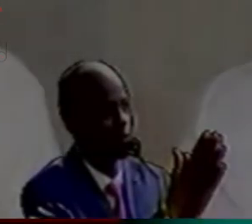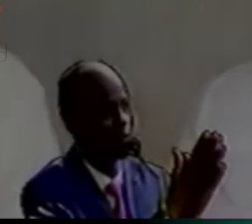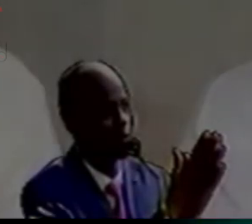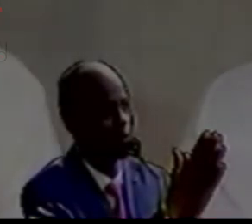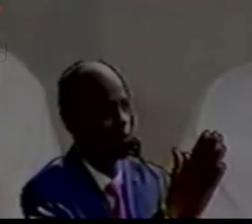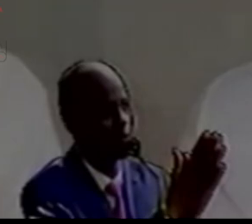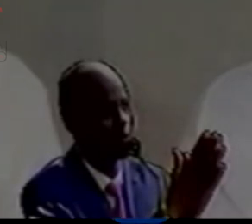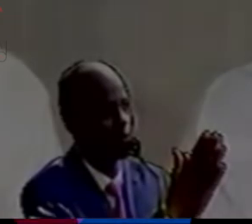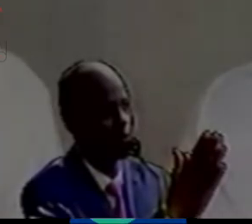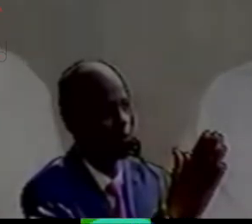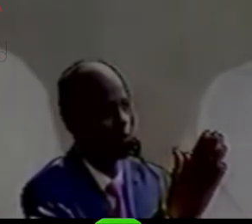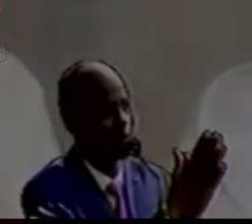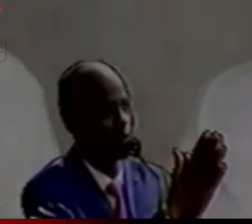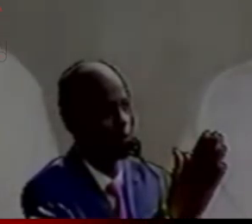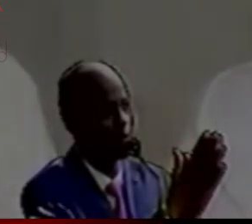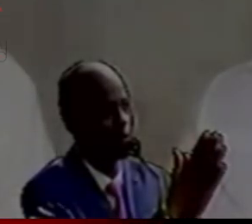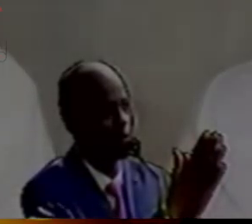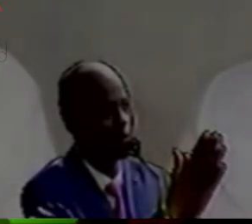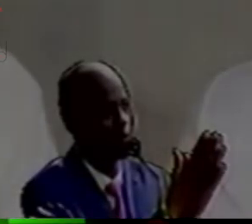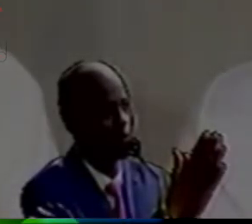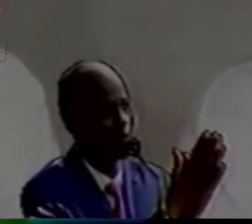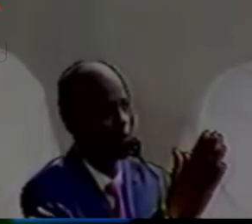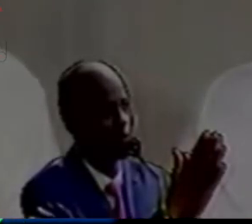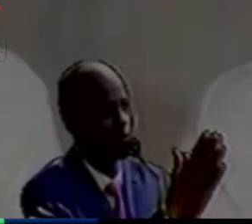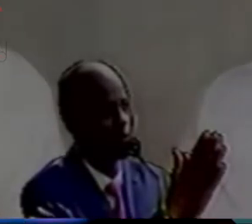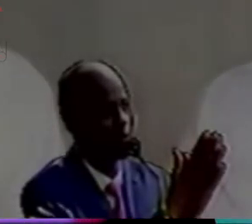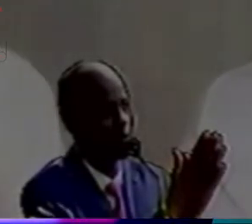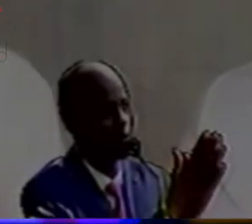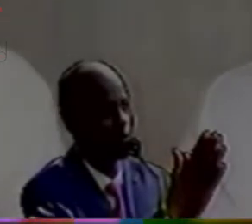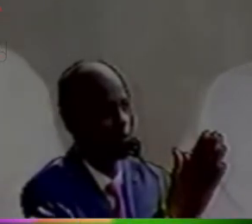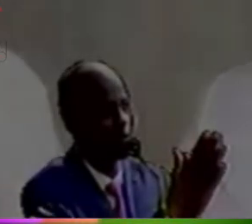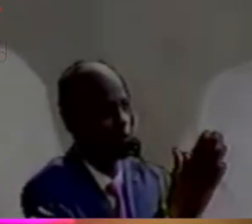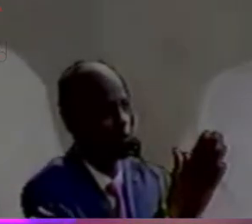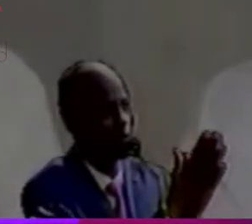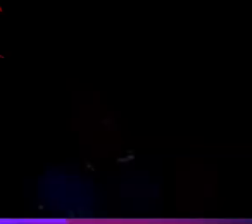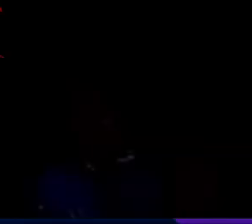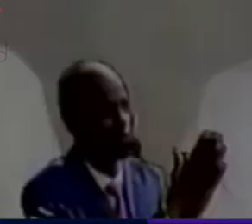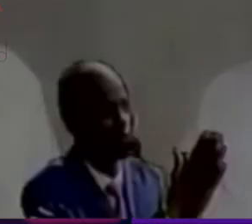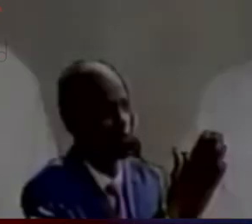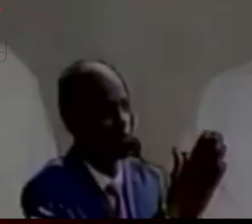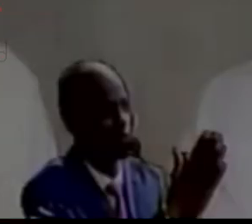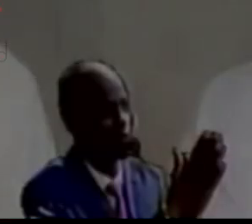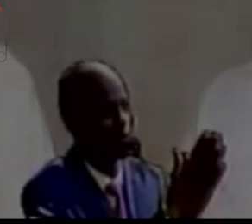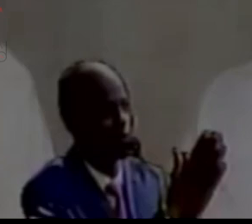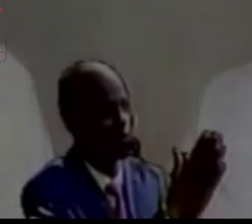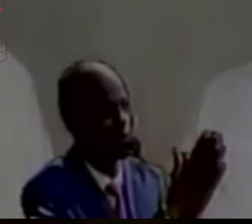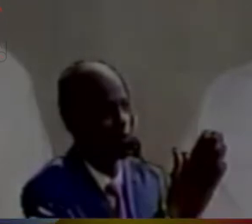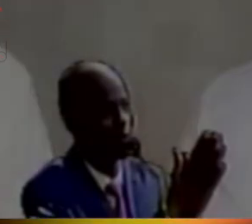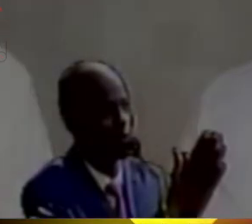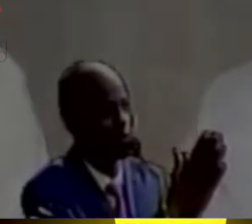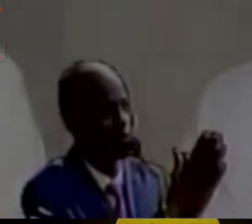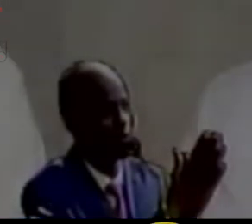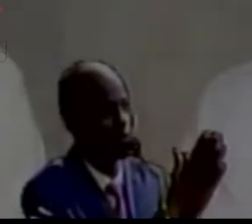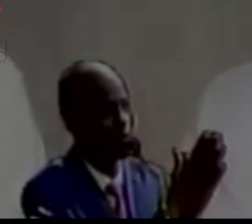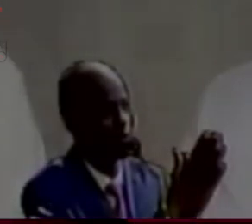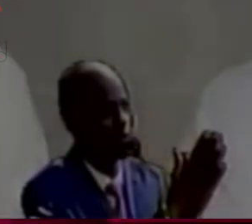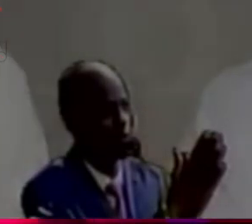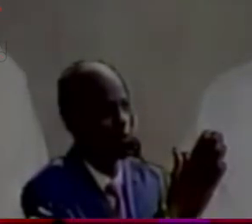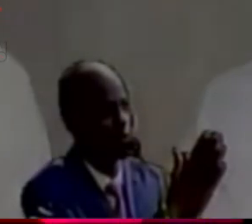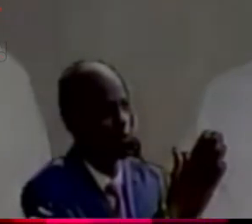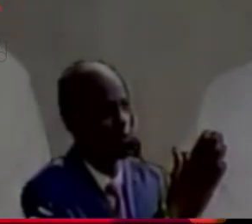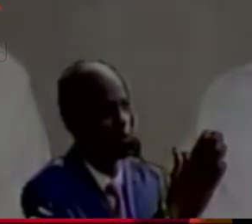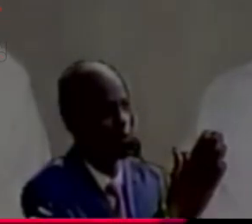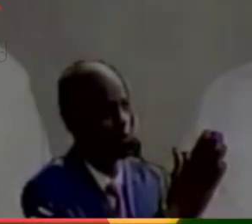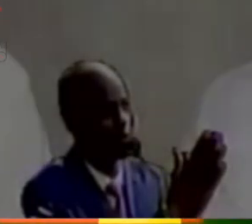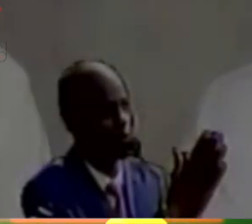arriver vendredi, sortit 8h pour arriver 4h. Et ensuite, ça que nous avons fait, c'est que nous avons encouragé l'acte humanitaire pour